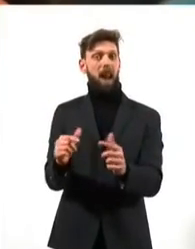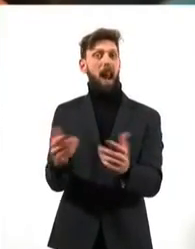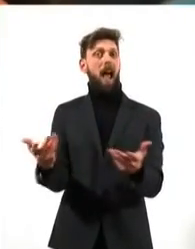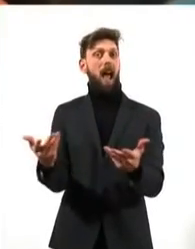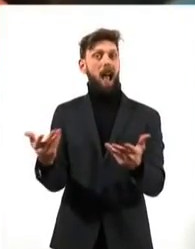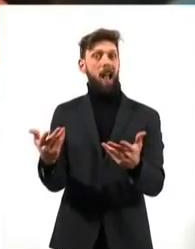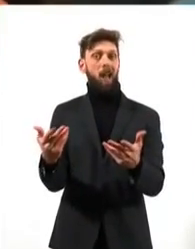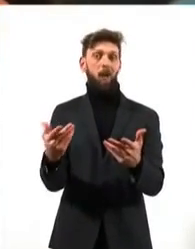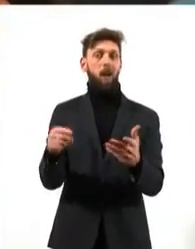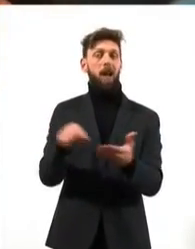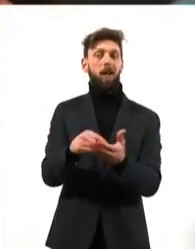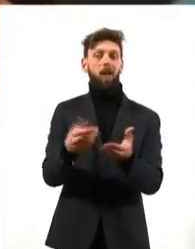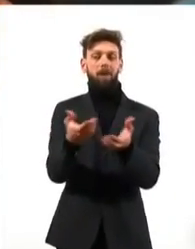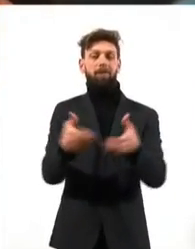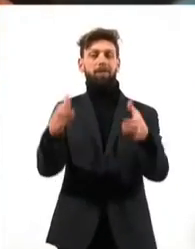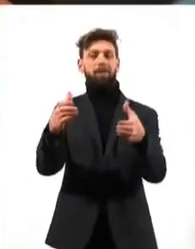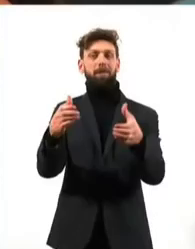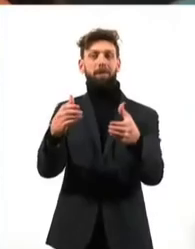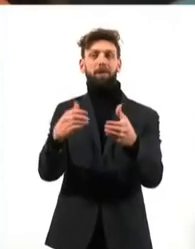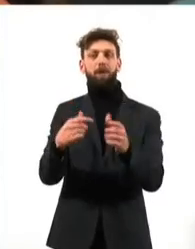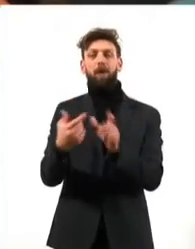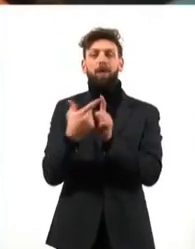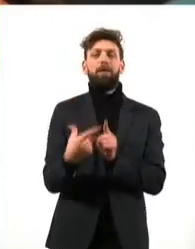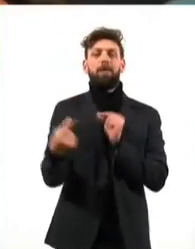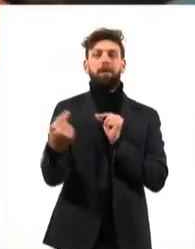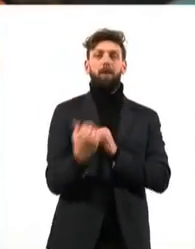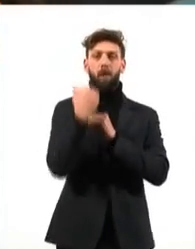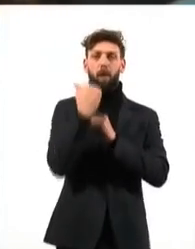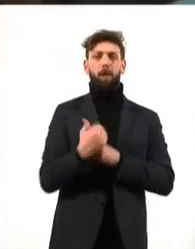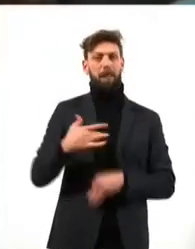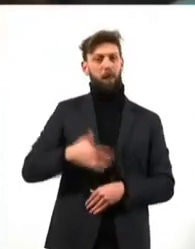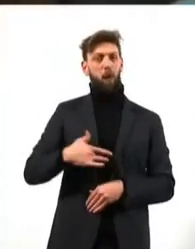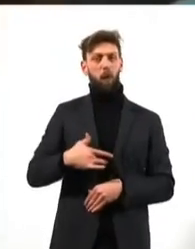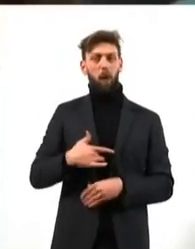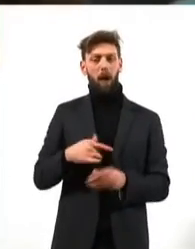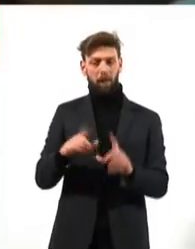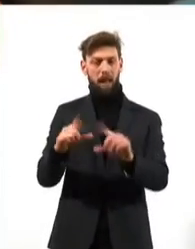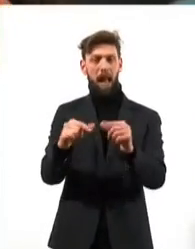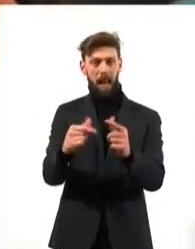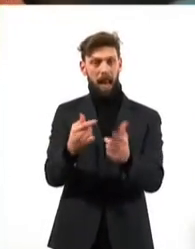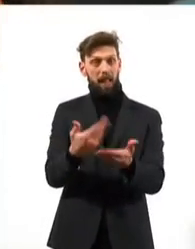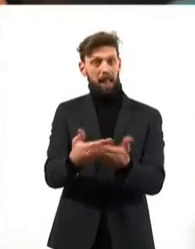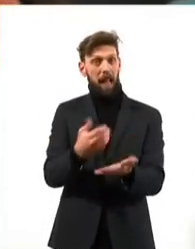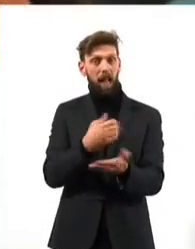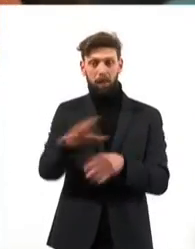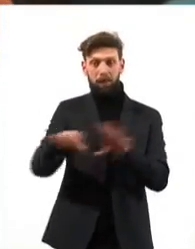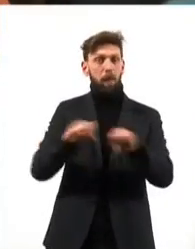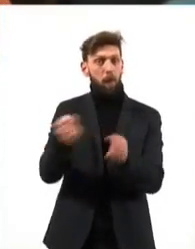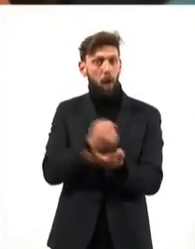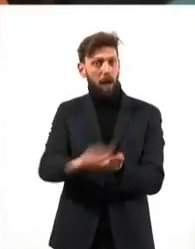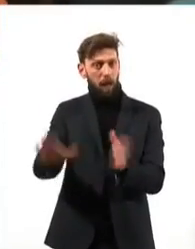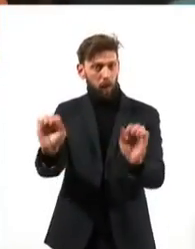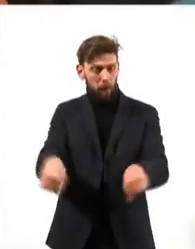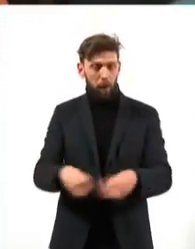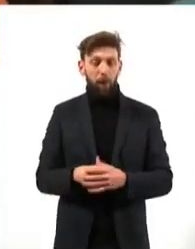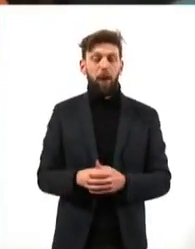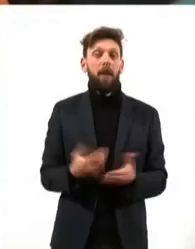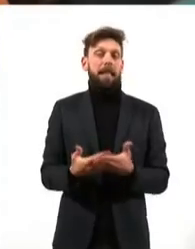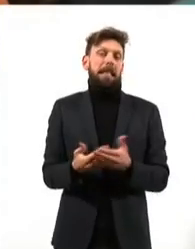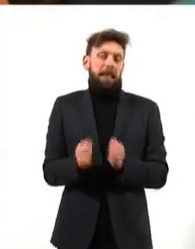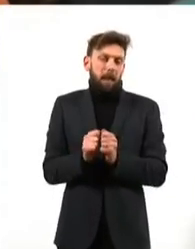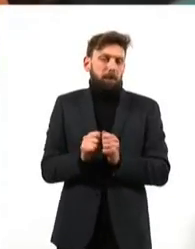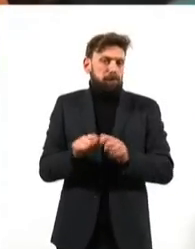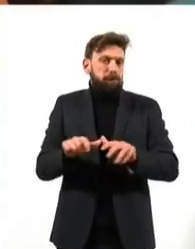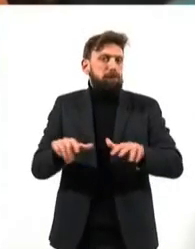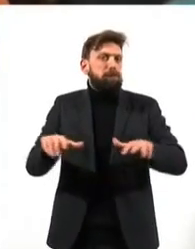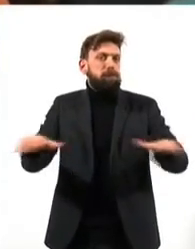des distributeurs de protection menstruelle pour les jeunes filles et pour les filles gratuitement. Donc c'est des choses qu'on développe énormément